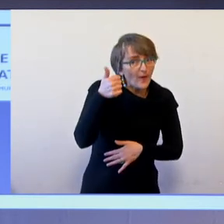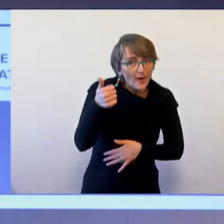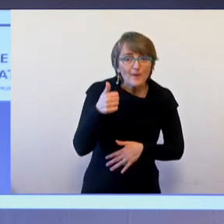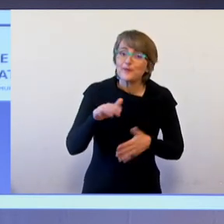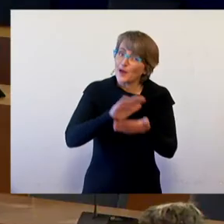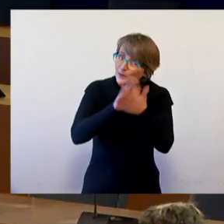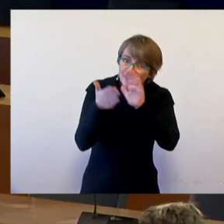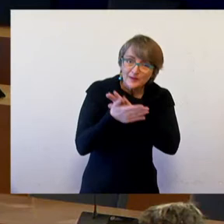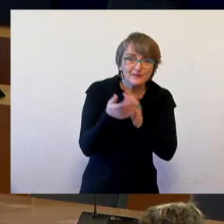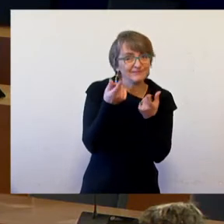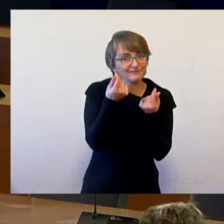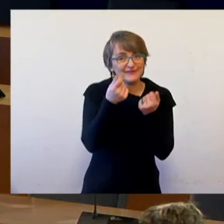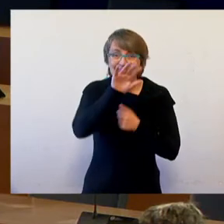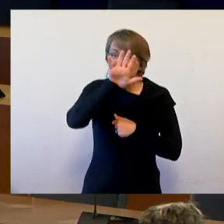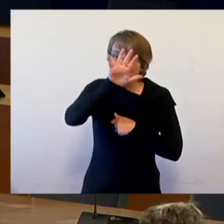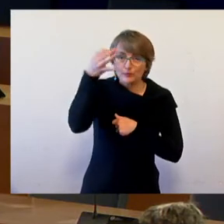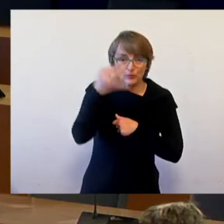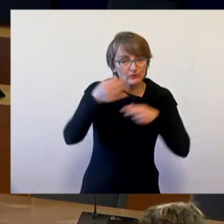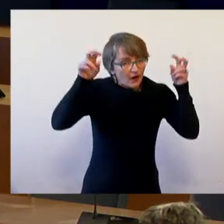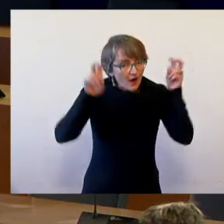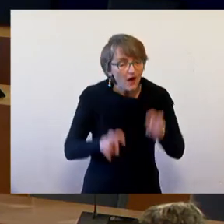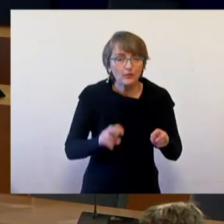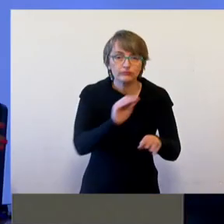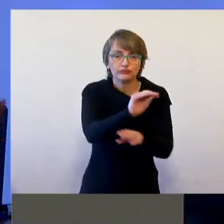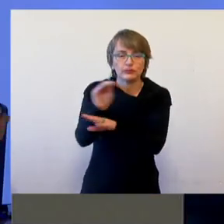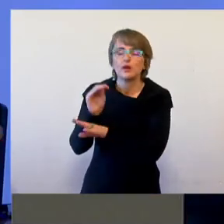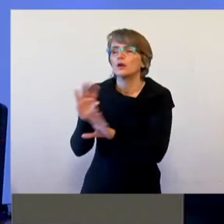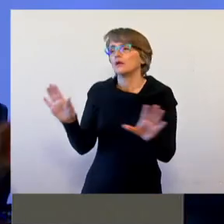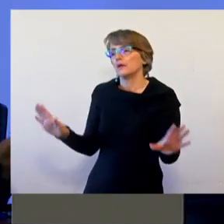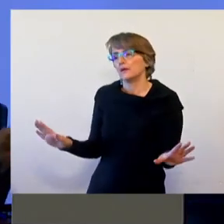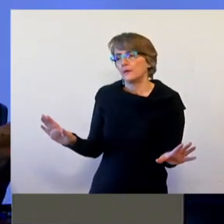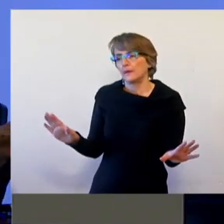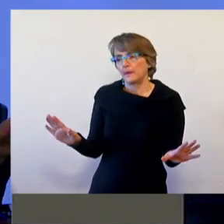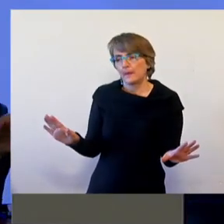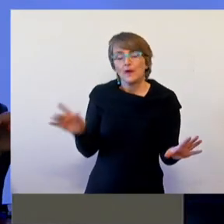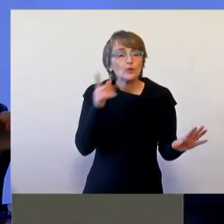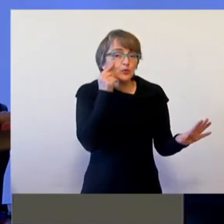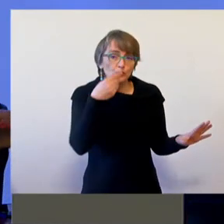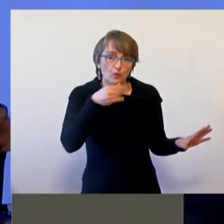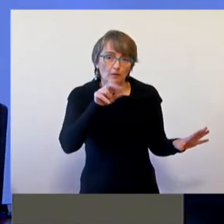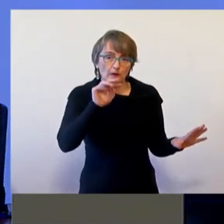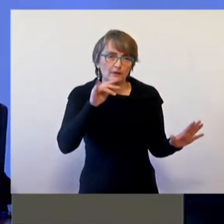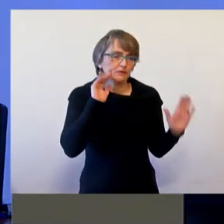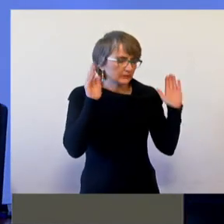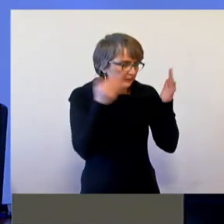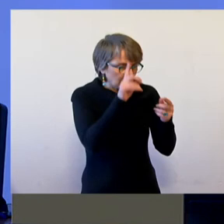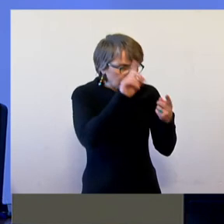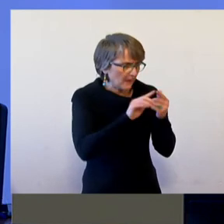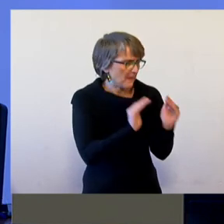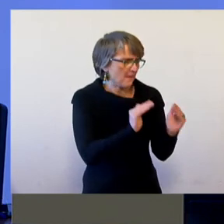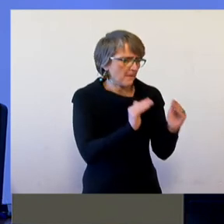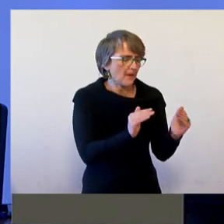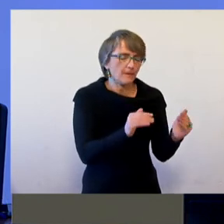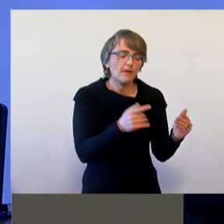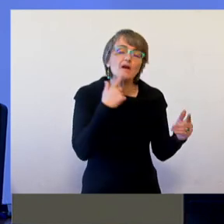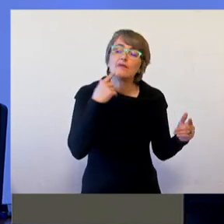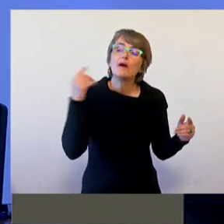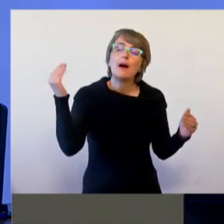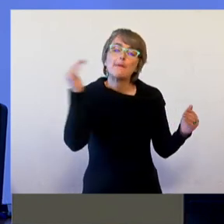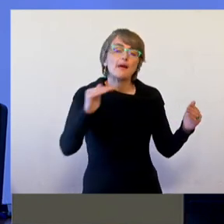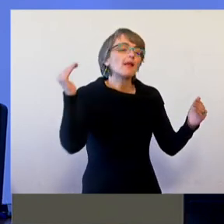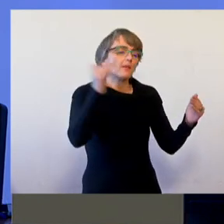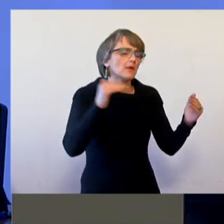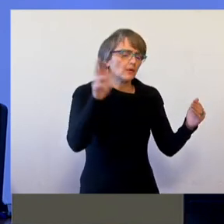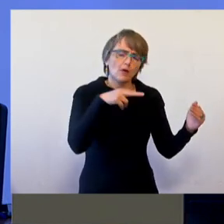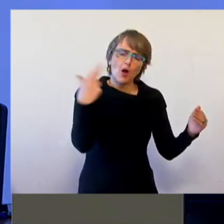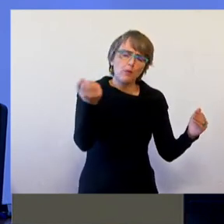aux associations de 5%. Restez, Monsieur Martin, restez sur votre intervention, s'il vous plaît. Je suis sur mon intervention et ça fait partie de l'argumentation